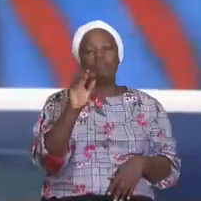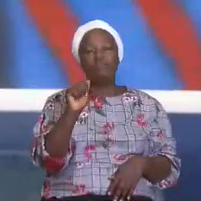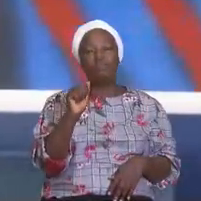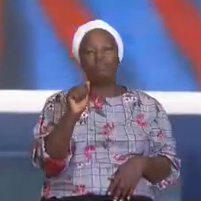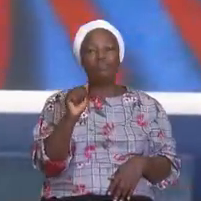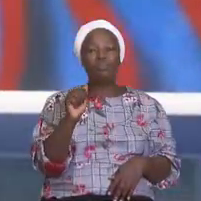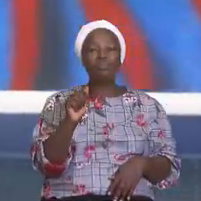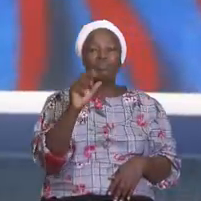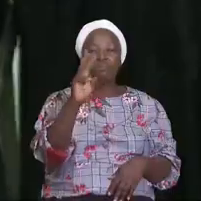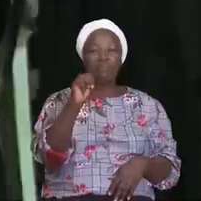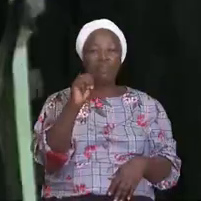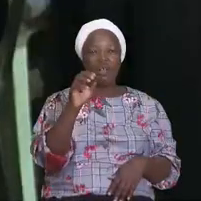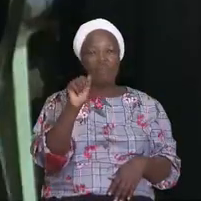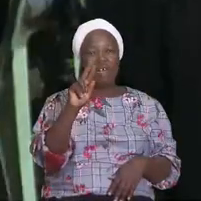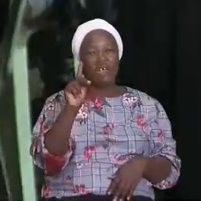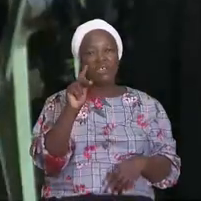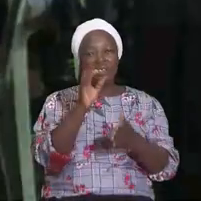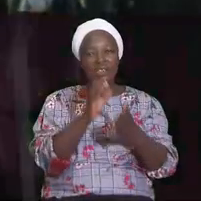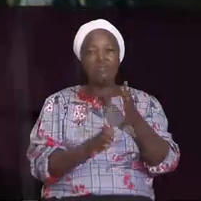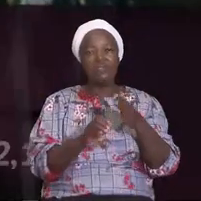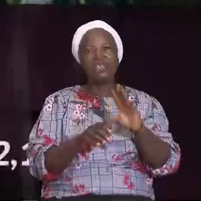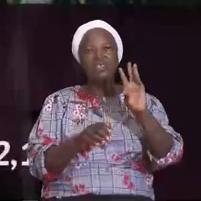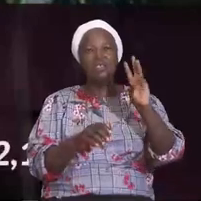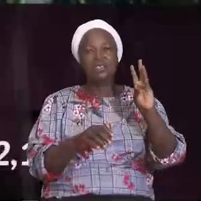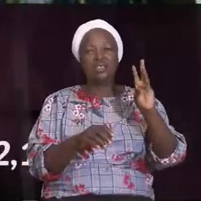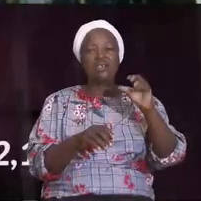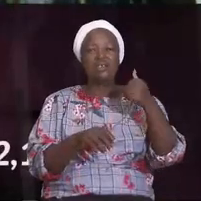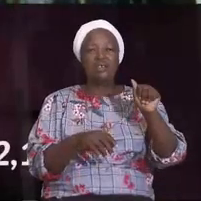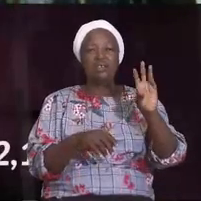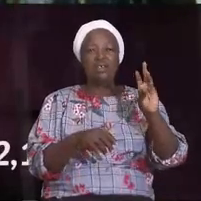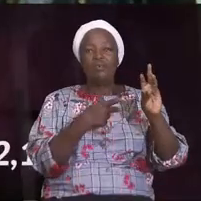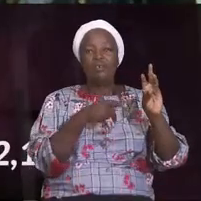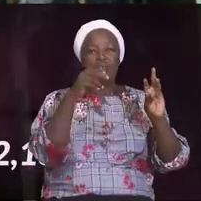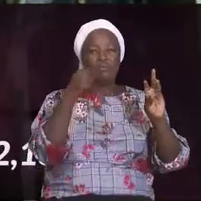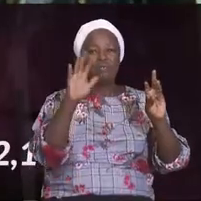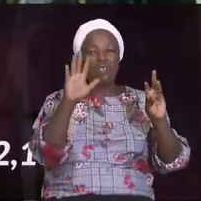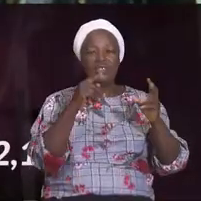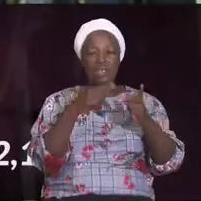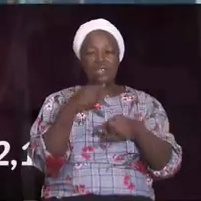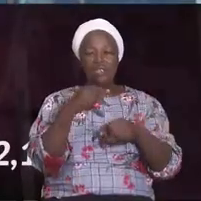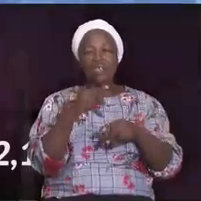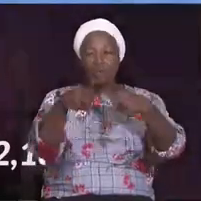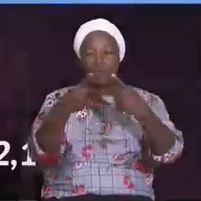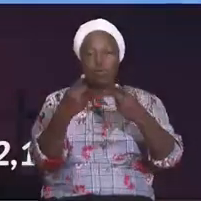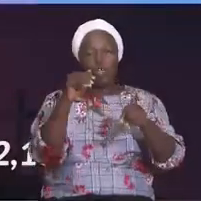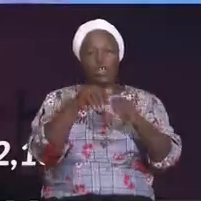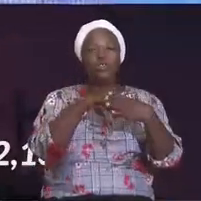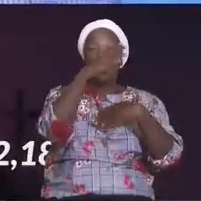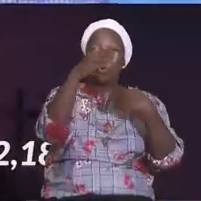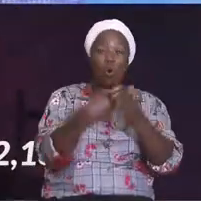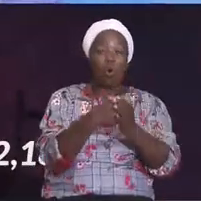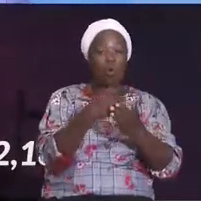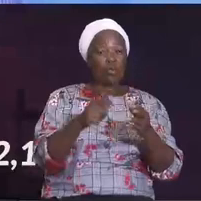16, 15. Marc 16, 15. Puis il leur dit,